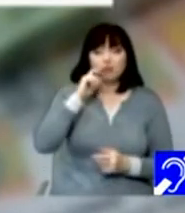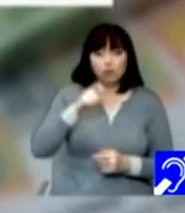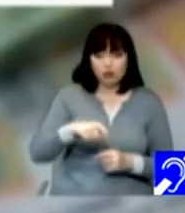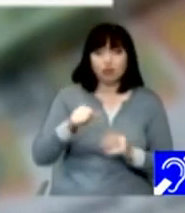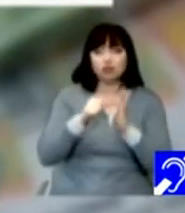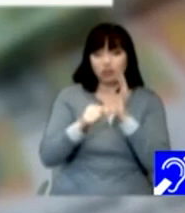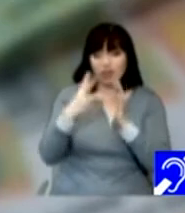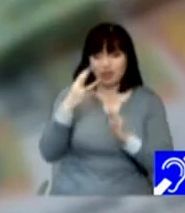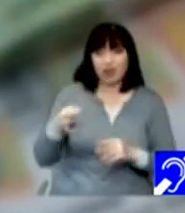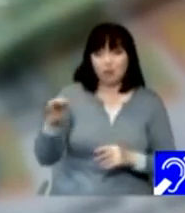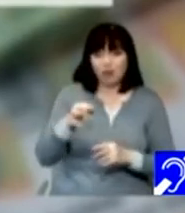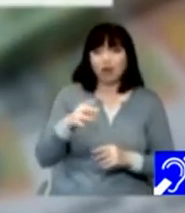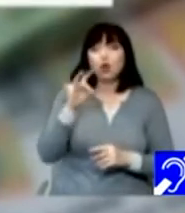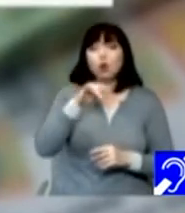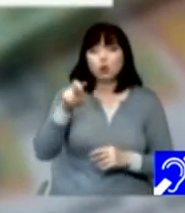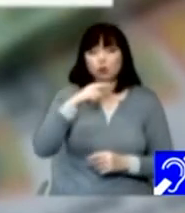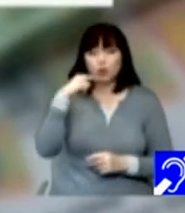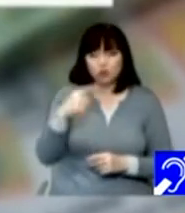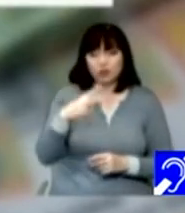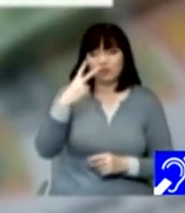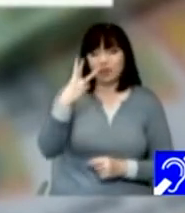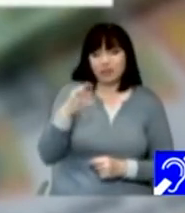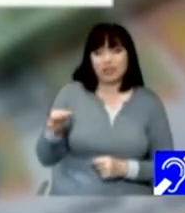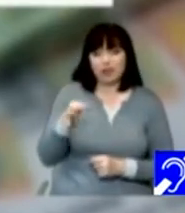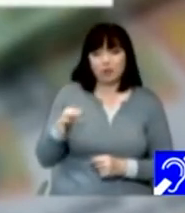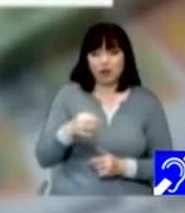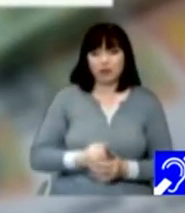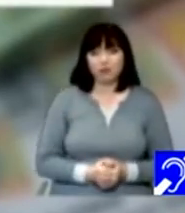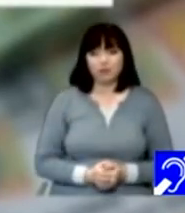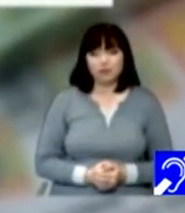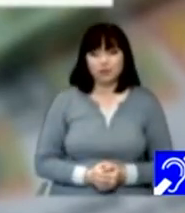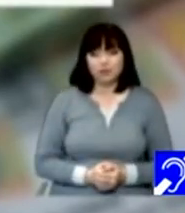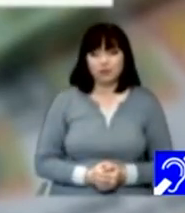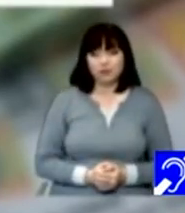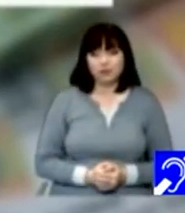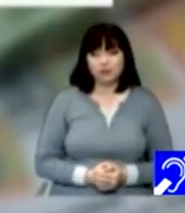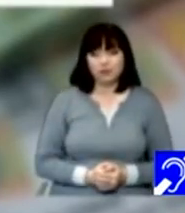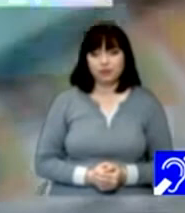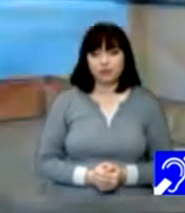costa 63 de bani și rubla rusească 23 de bani.